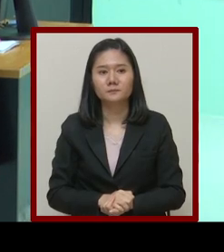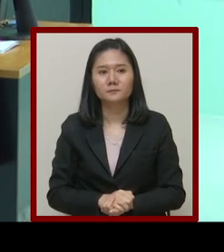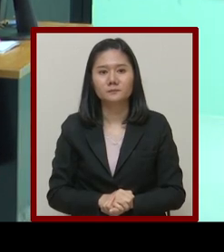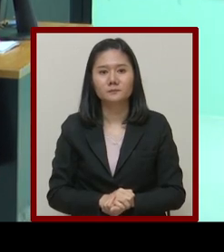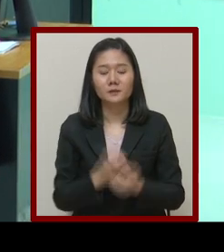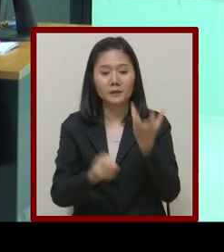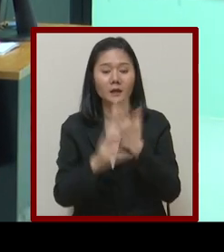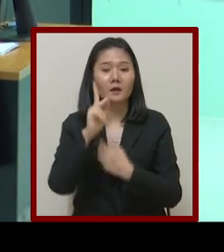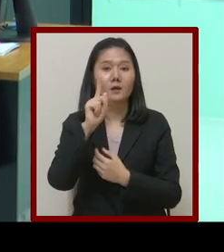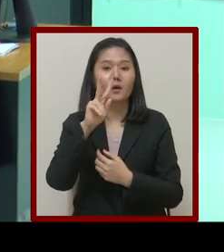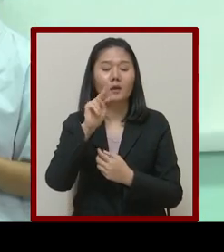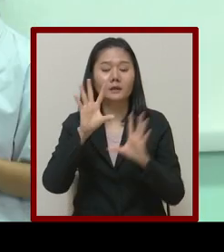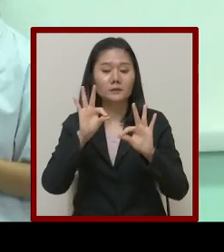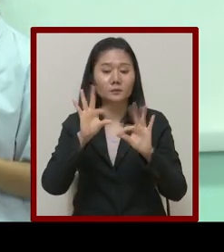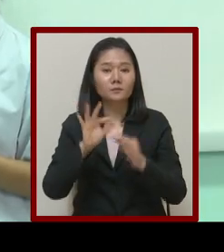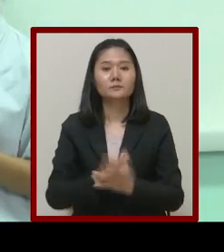แกงขนุนอ่อน